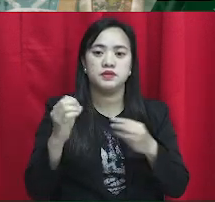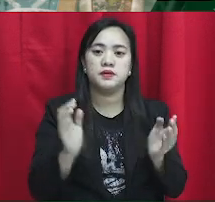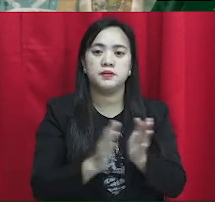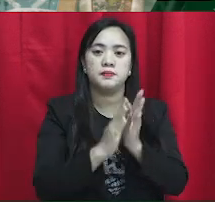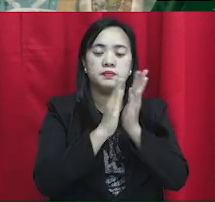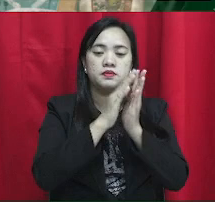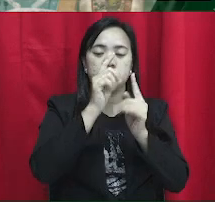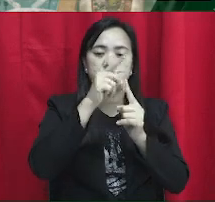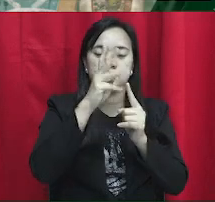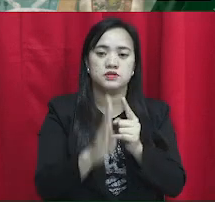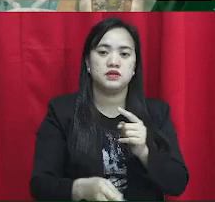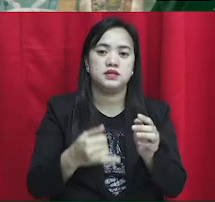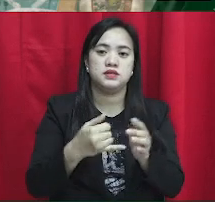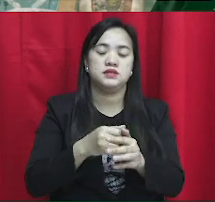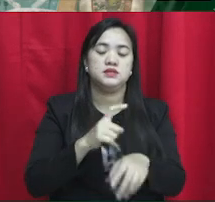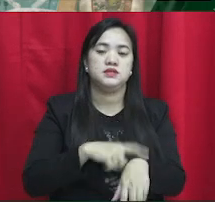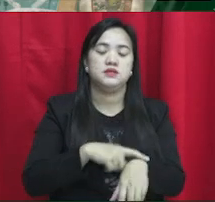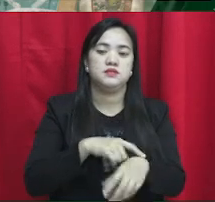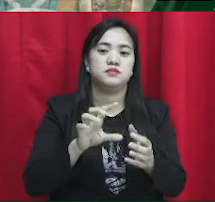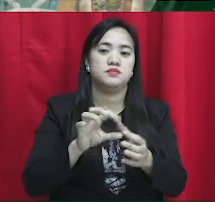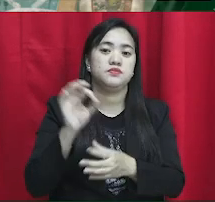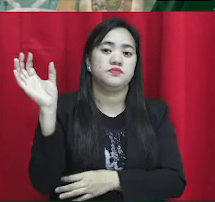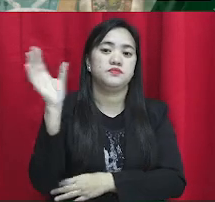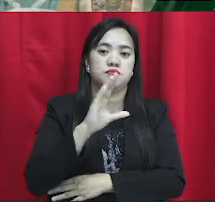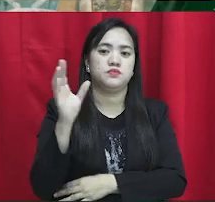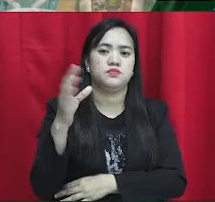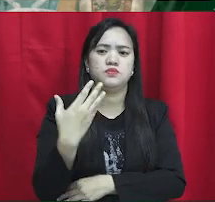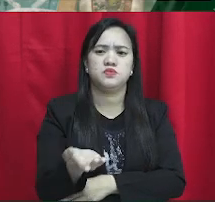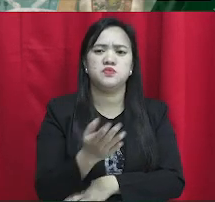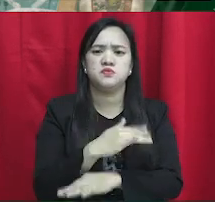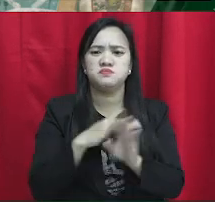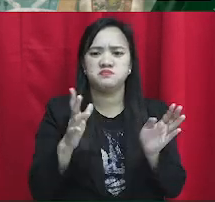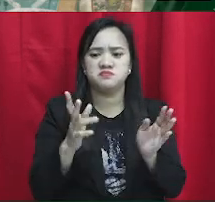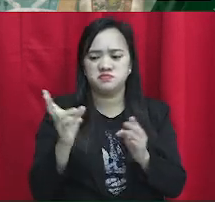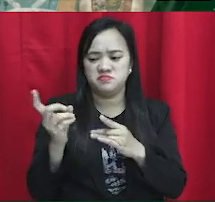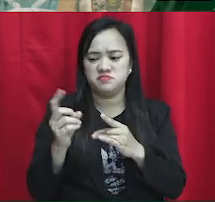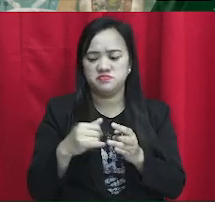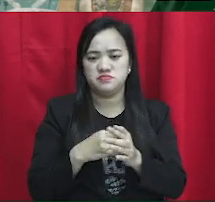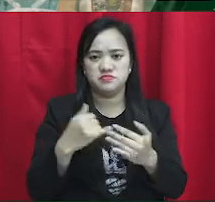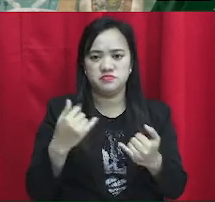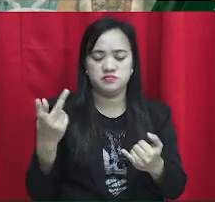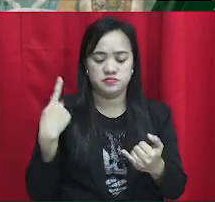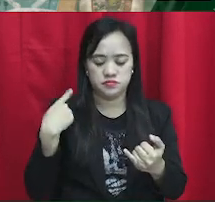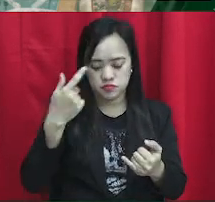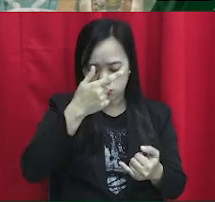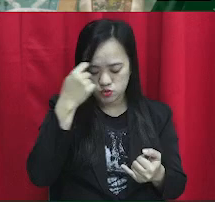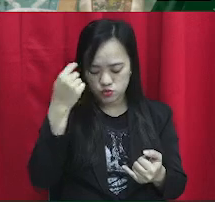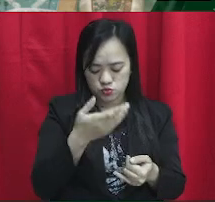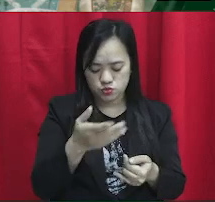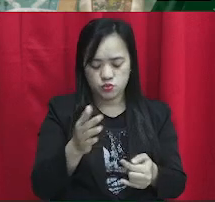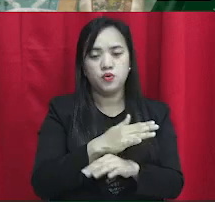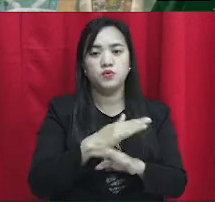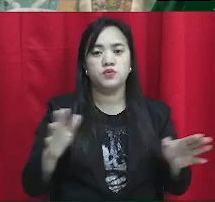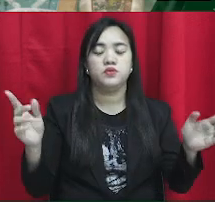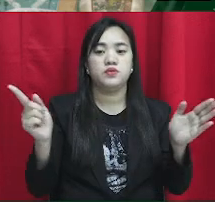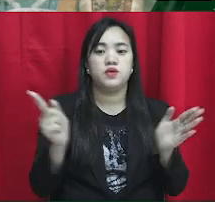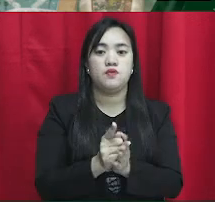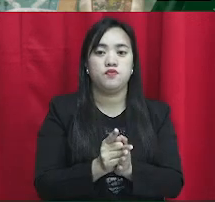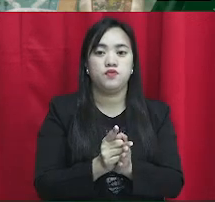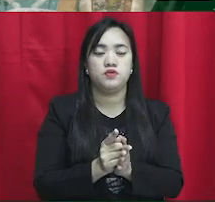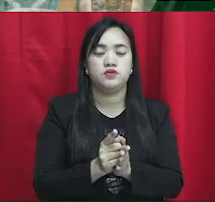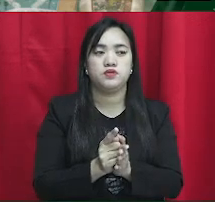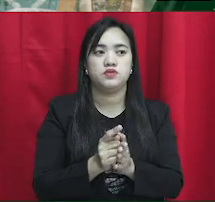Christmas season, wala. You say, hindi mo nagagawa. Bakit? Kasi nga, hindi mo in-avoid yung mga bagay na